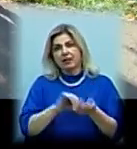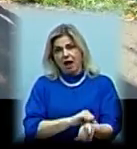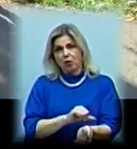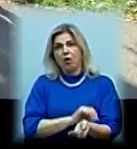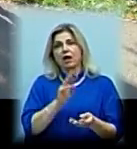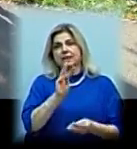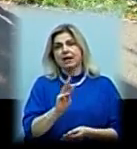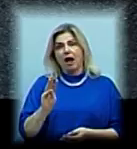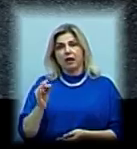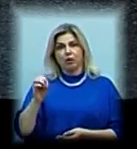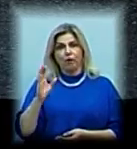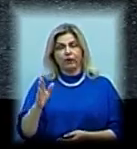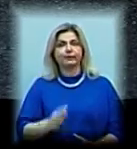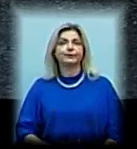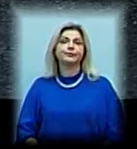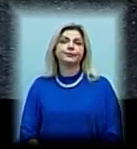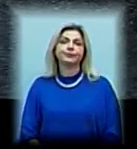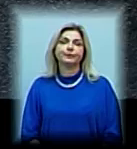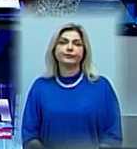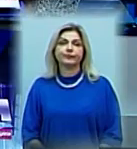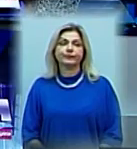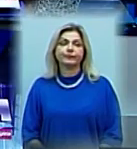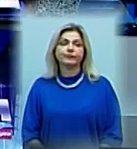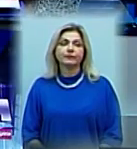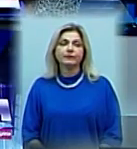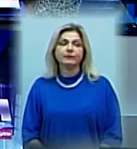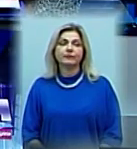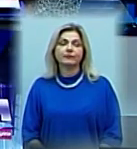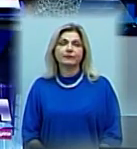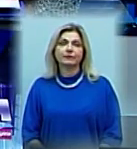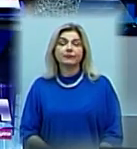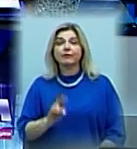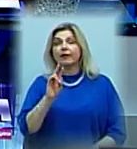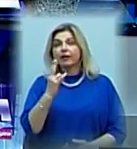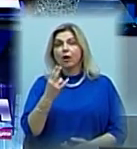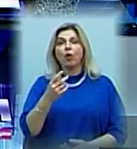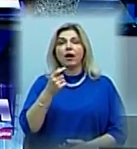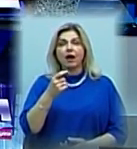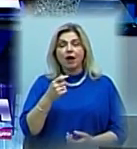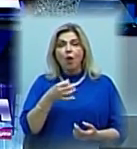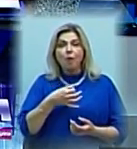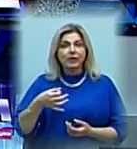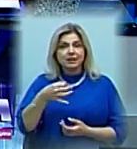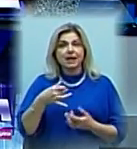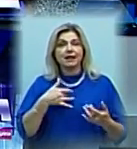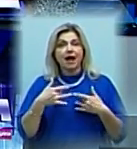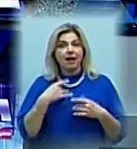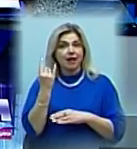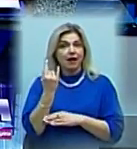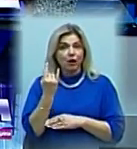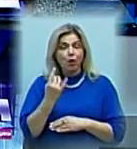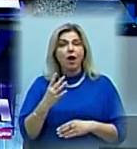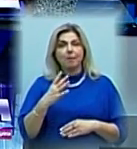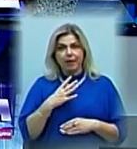Кльосова, Юлія Кускова, телевізійні новини Миколаївщини. У Миколаївському академічному обласному театрі «Ляльок»